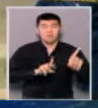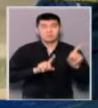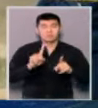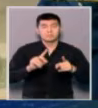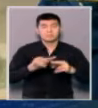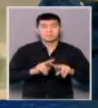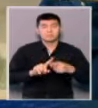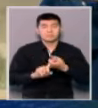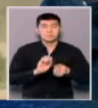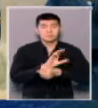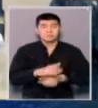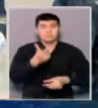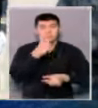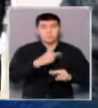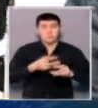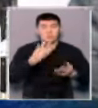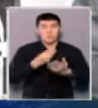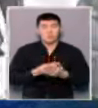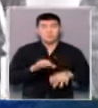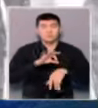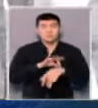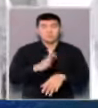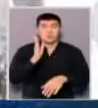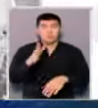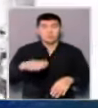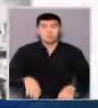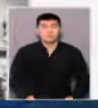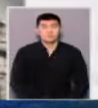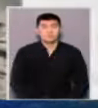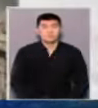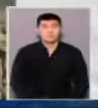эпидемиологиялық шараларды сақтай отырып, іс-шаралар ұйымдастырылатын болады делінген хабарламада.